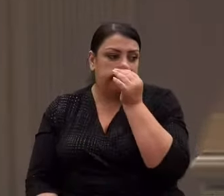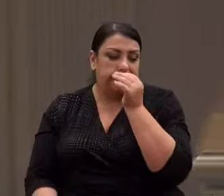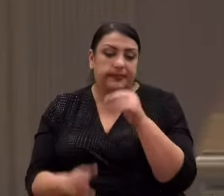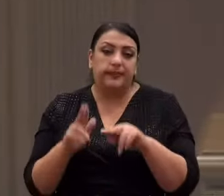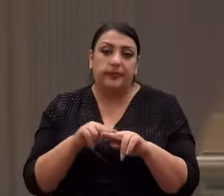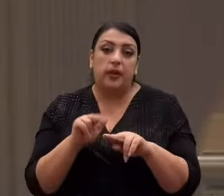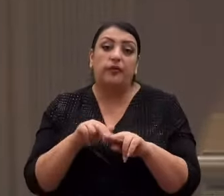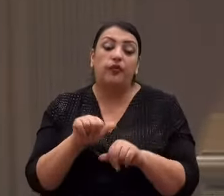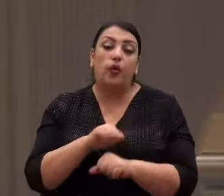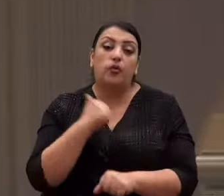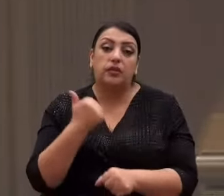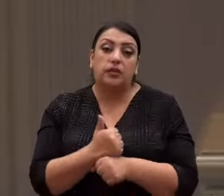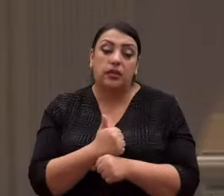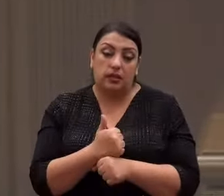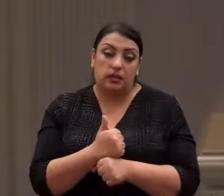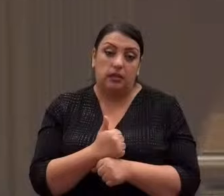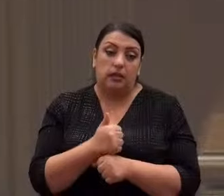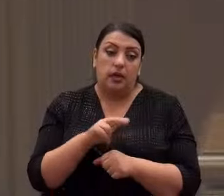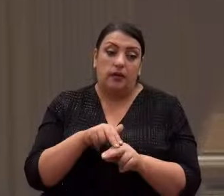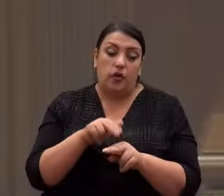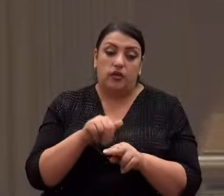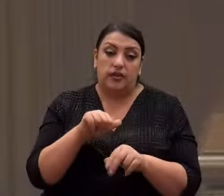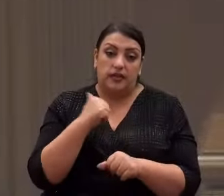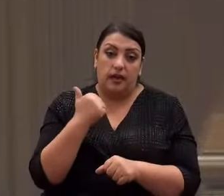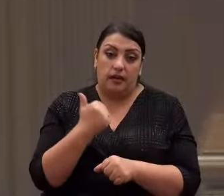ոստիկանապետ։ Եվ ունենում ենք